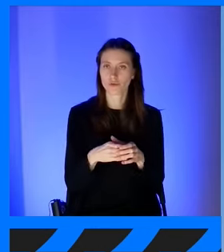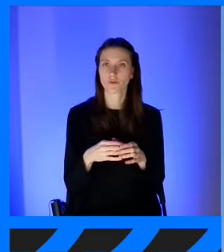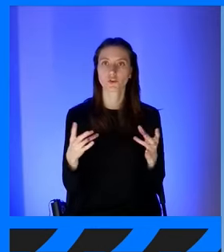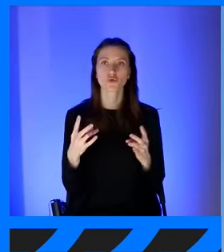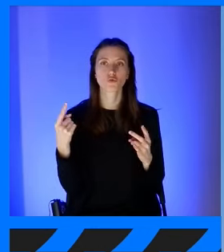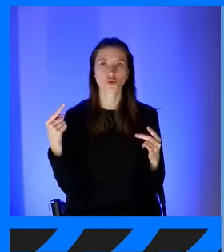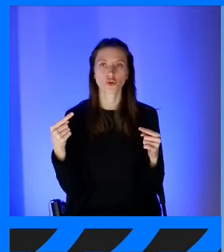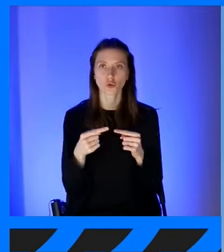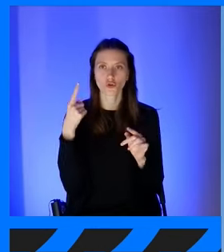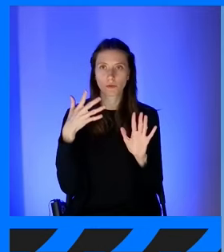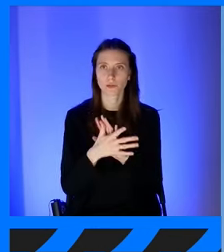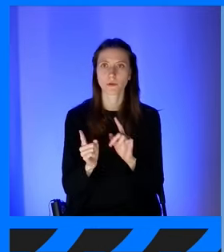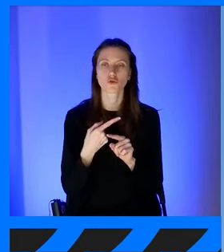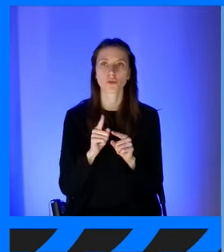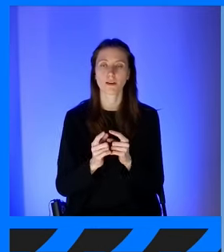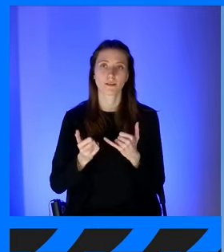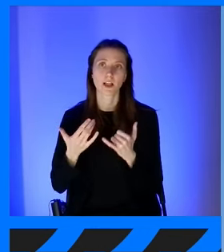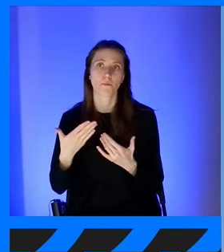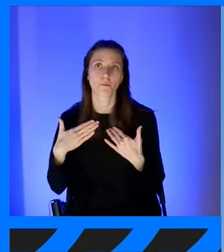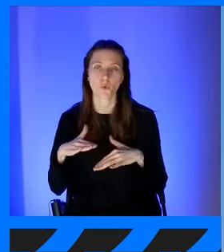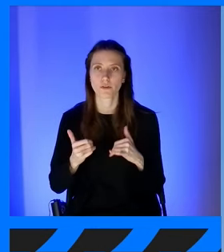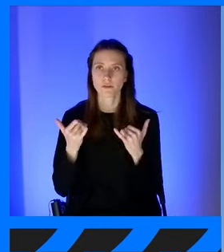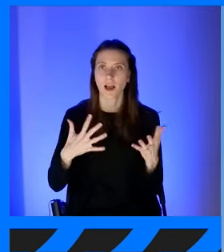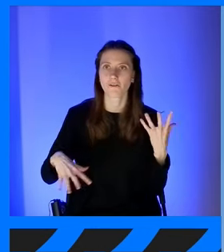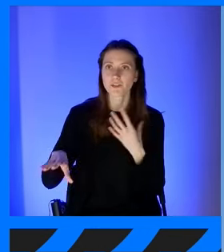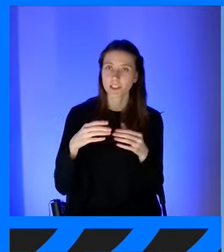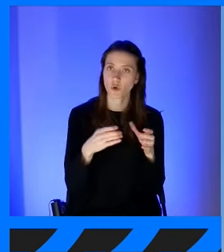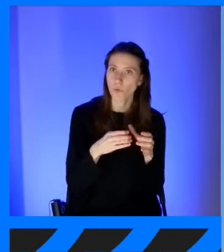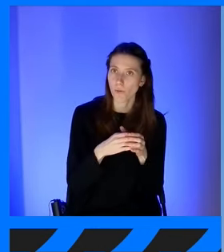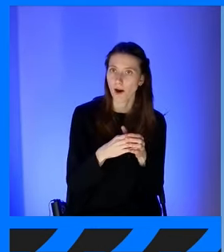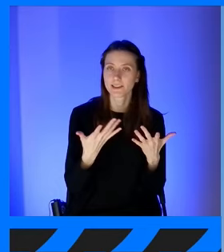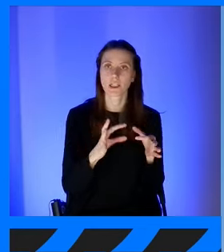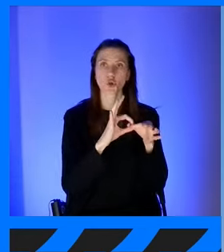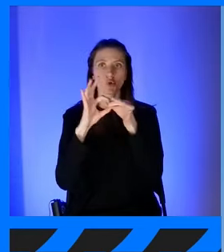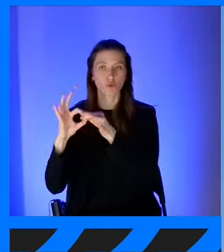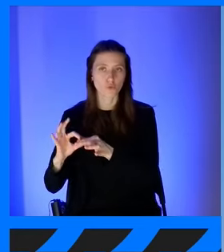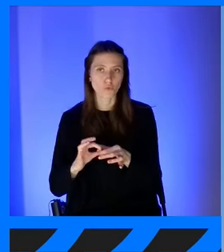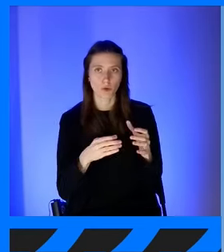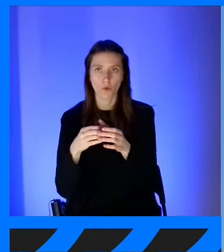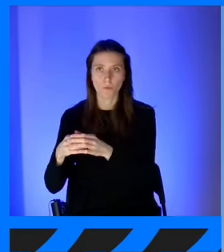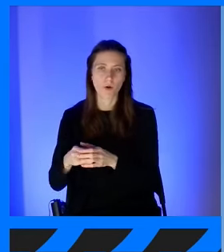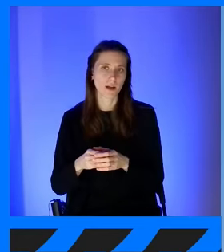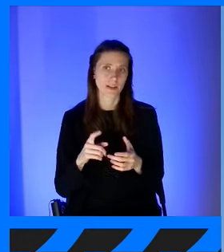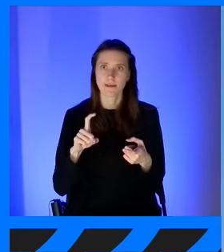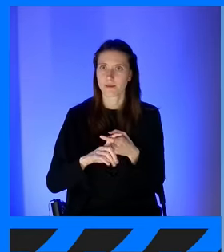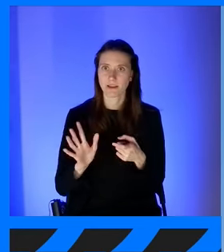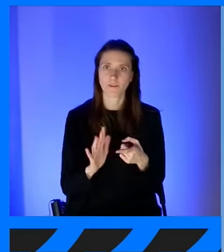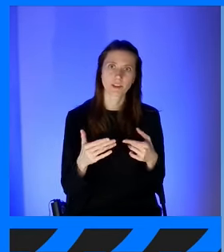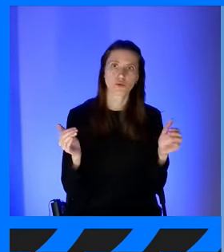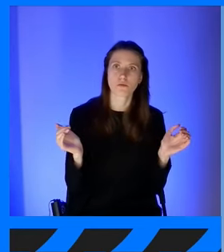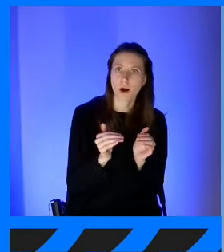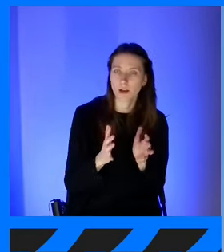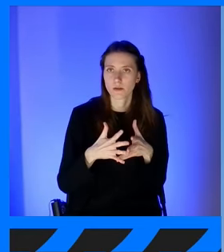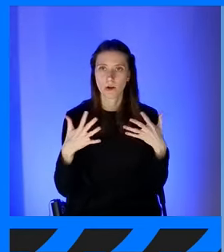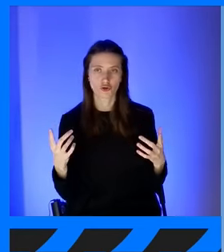что это приносит пользу там на всю группу компаний на компанию там независимо от размера там даже там на тот же самой стартап да то